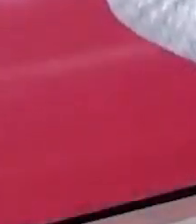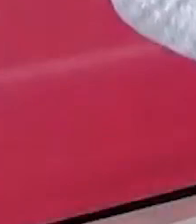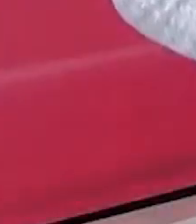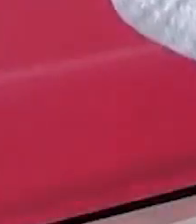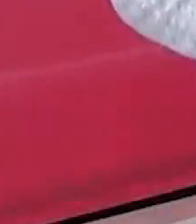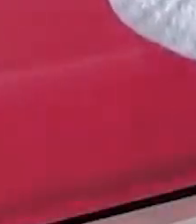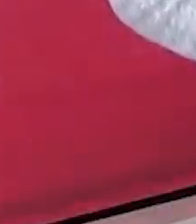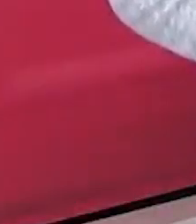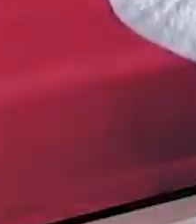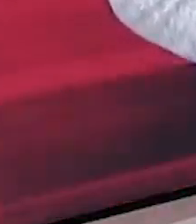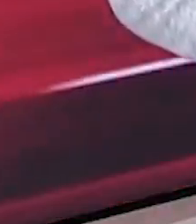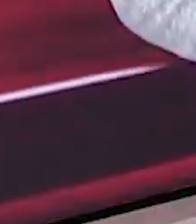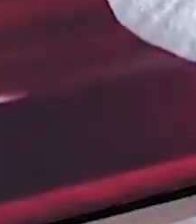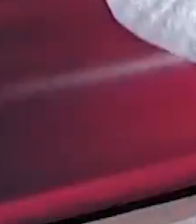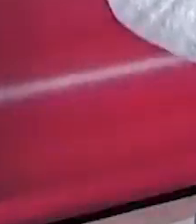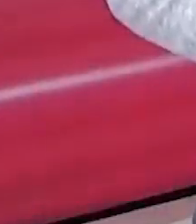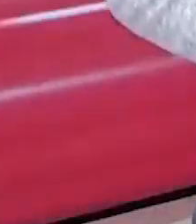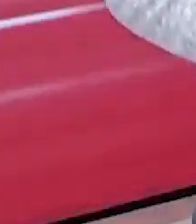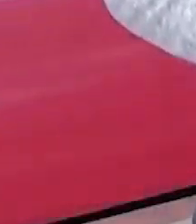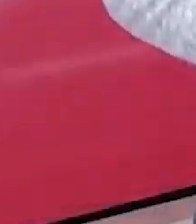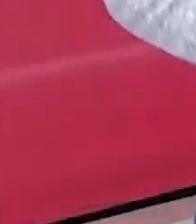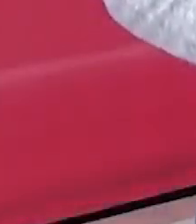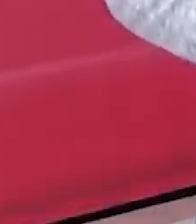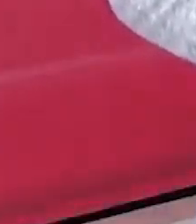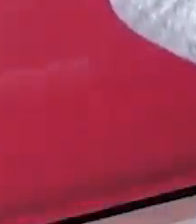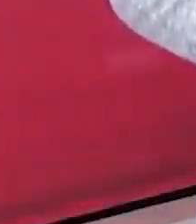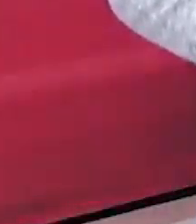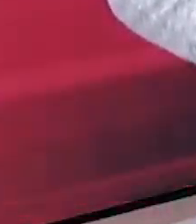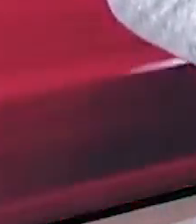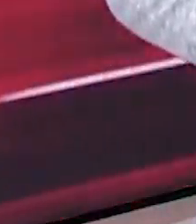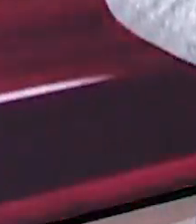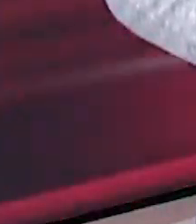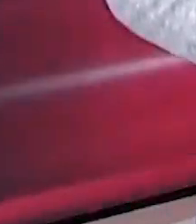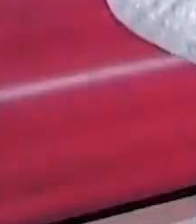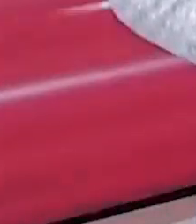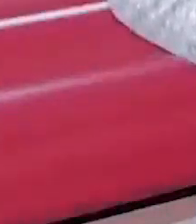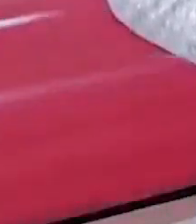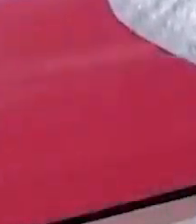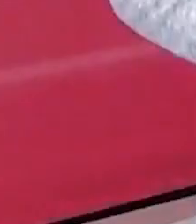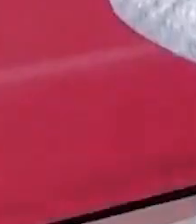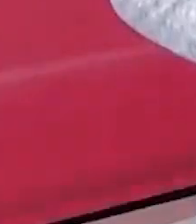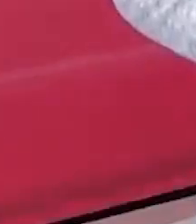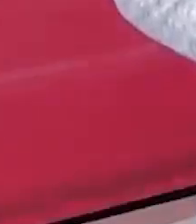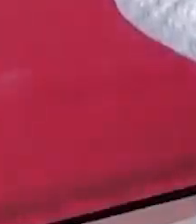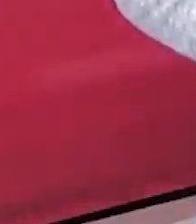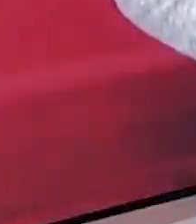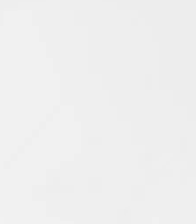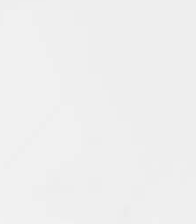bisitahin ang GMA Pinoy TV at www.gmanews.tv.